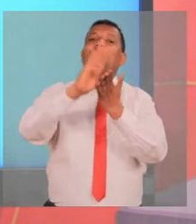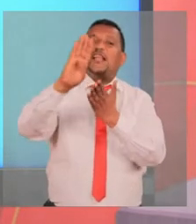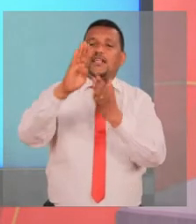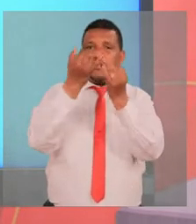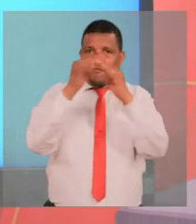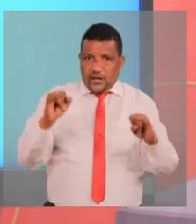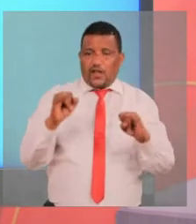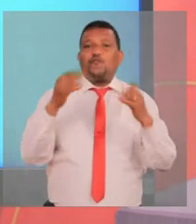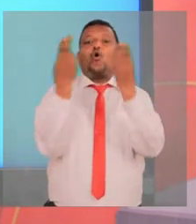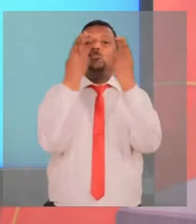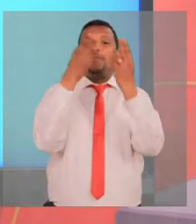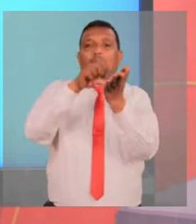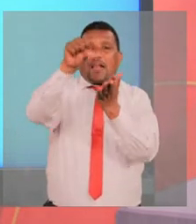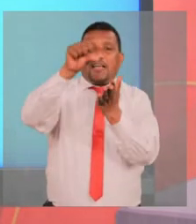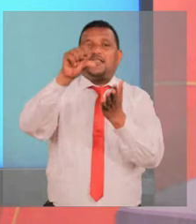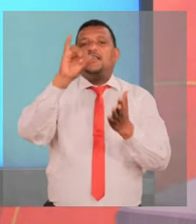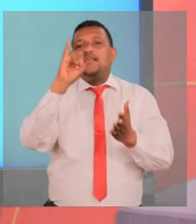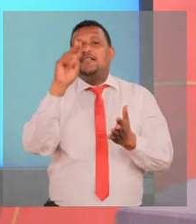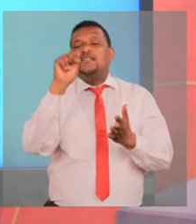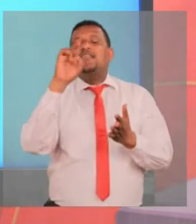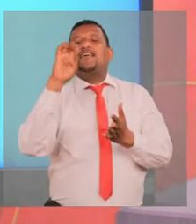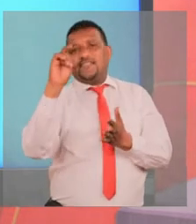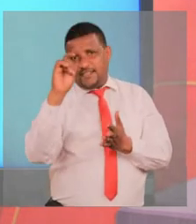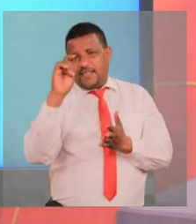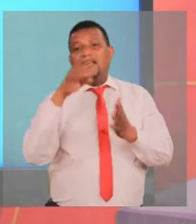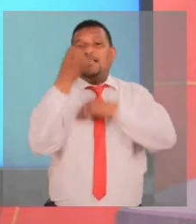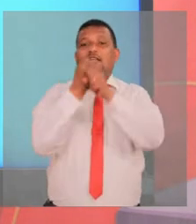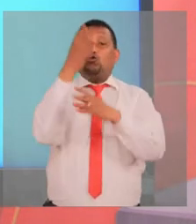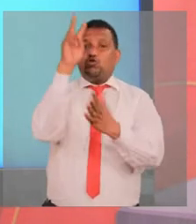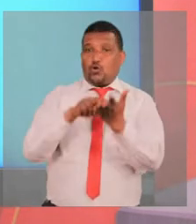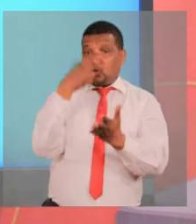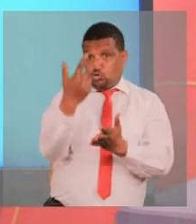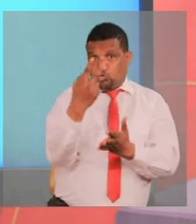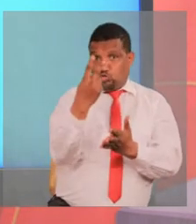दर्स ओं चेयर प्राइस इंडेक्स इन दहेज़